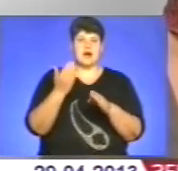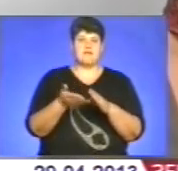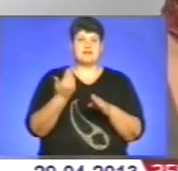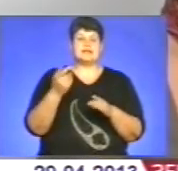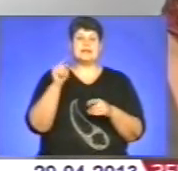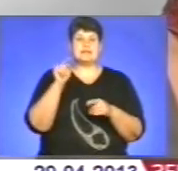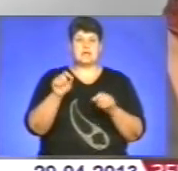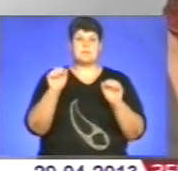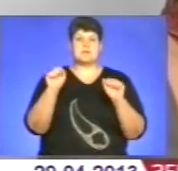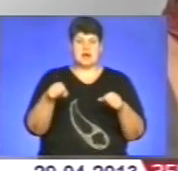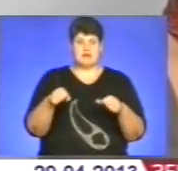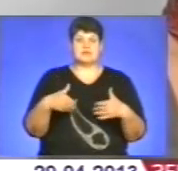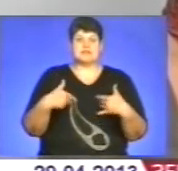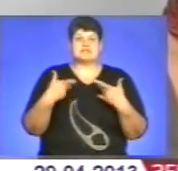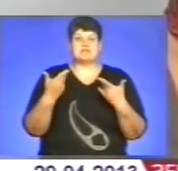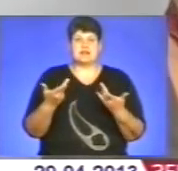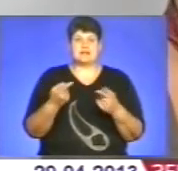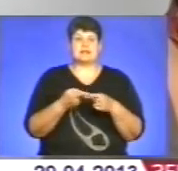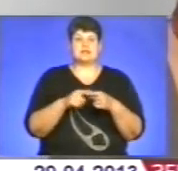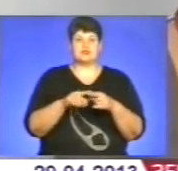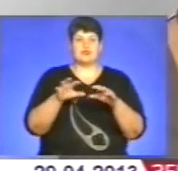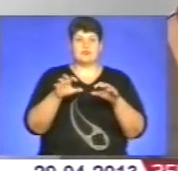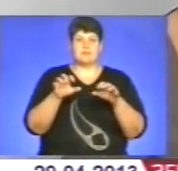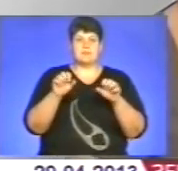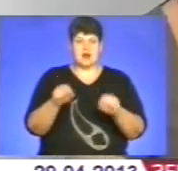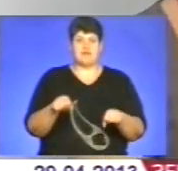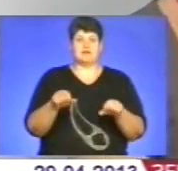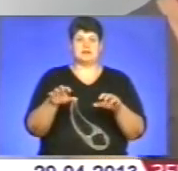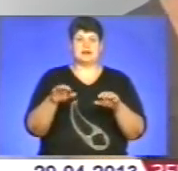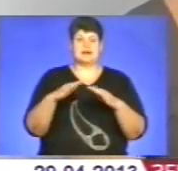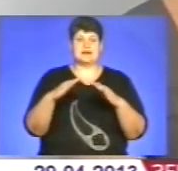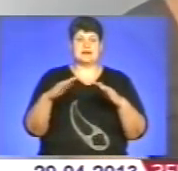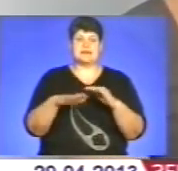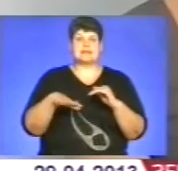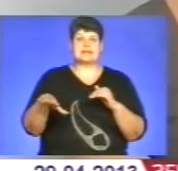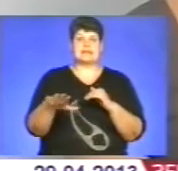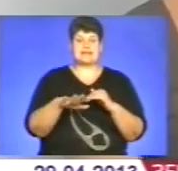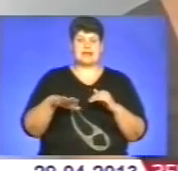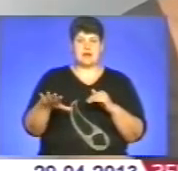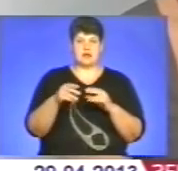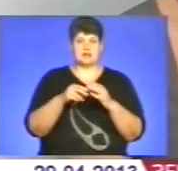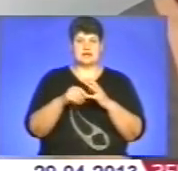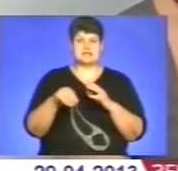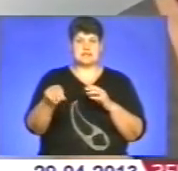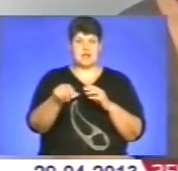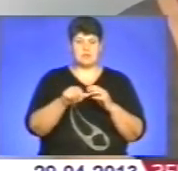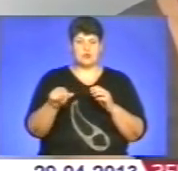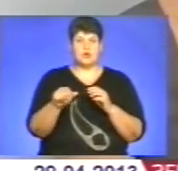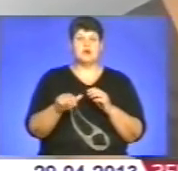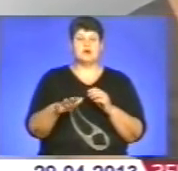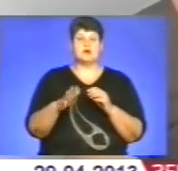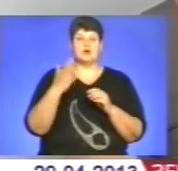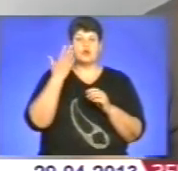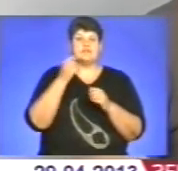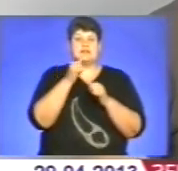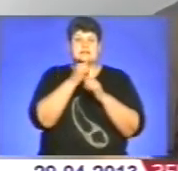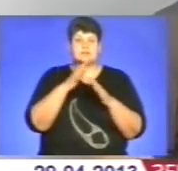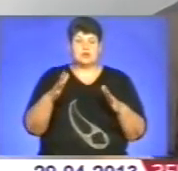надання цієї ділянки у власність або в оренду. Тобто вже перше було порушення прав цих громадян, коли вони не